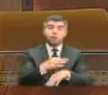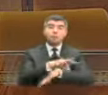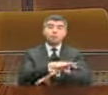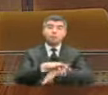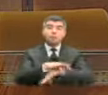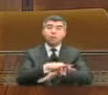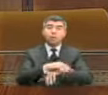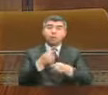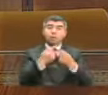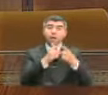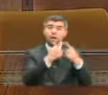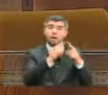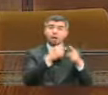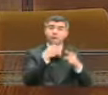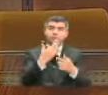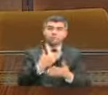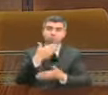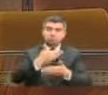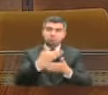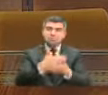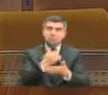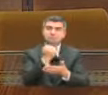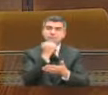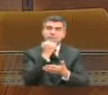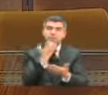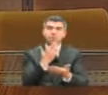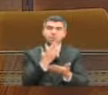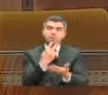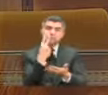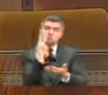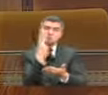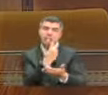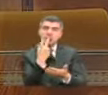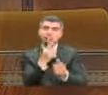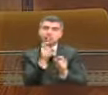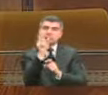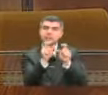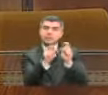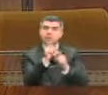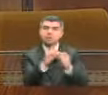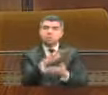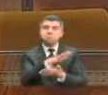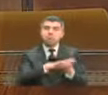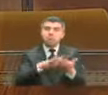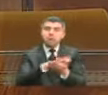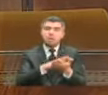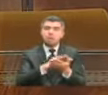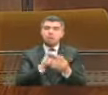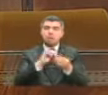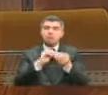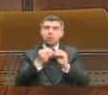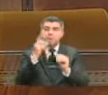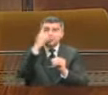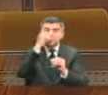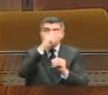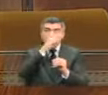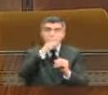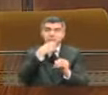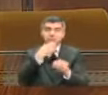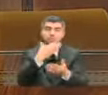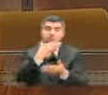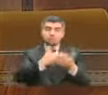العموميه للشكايات والملاحظات ديال المرتفقين ديالها. السيد الوزير كنطرحوا سؤال حول هذه الاشياء، اين وصلتم في